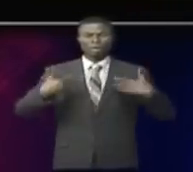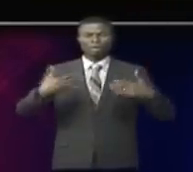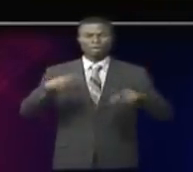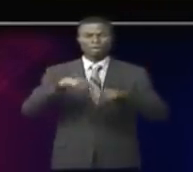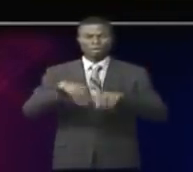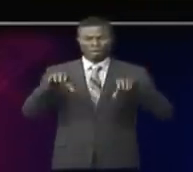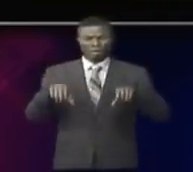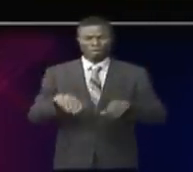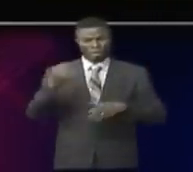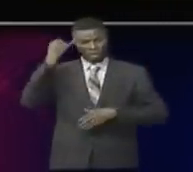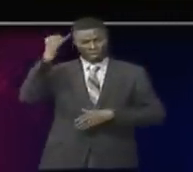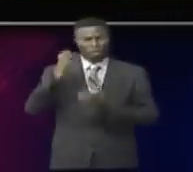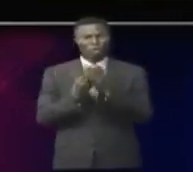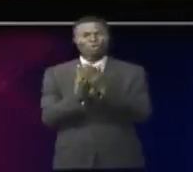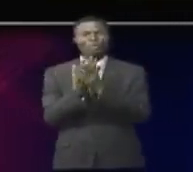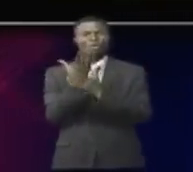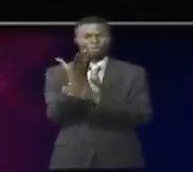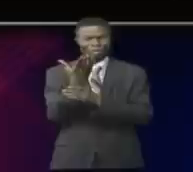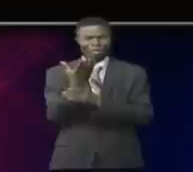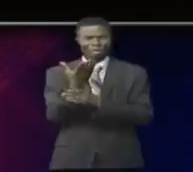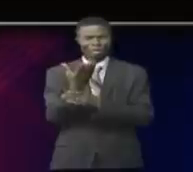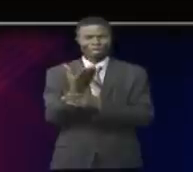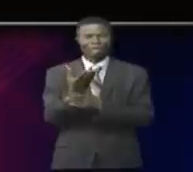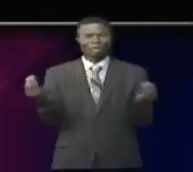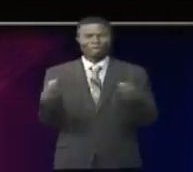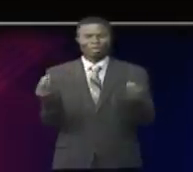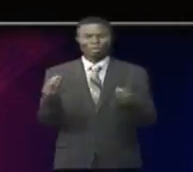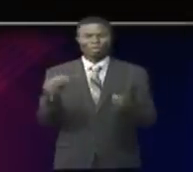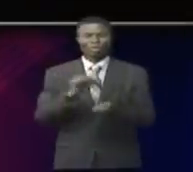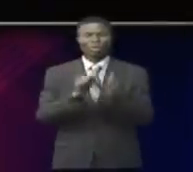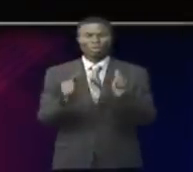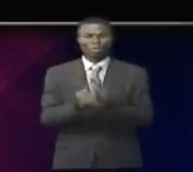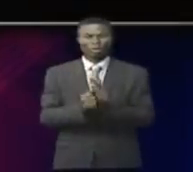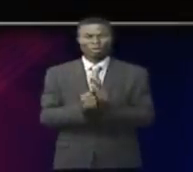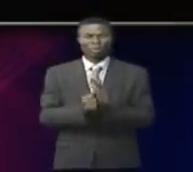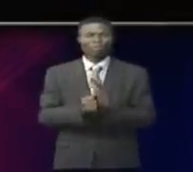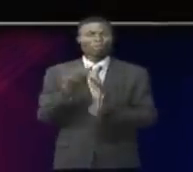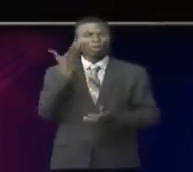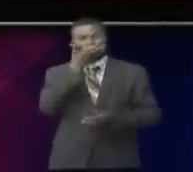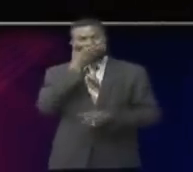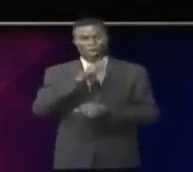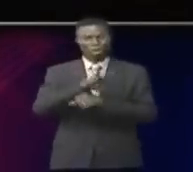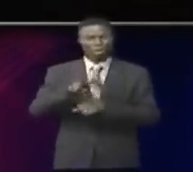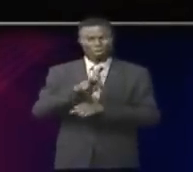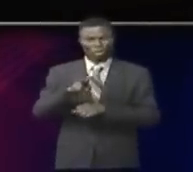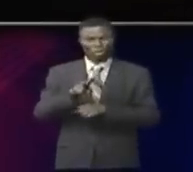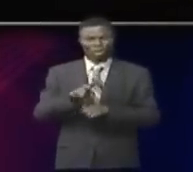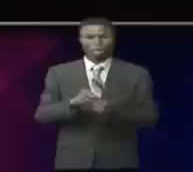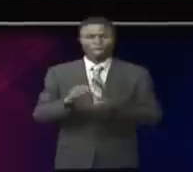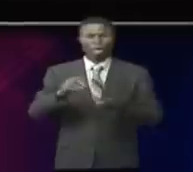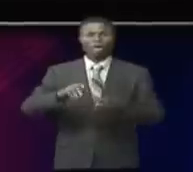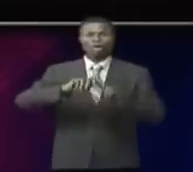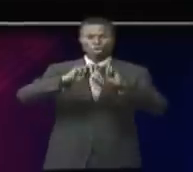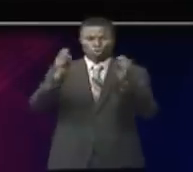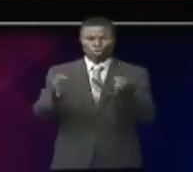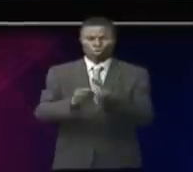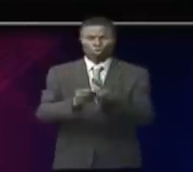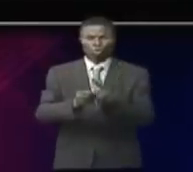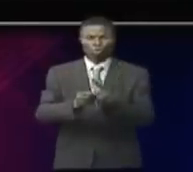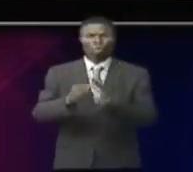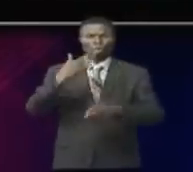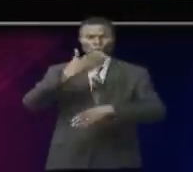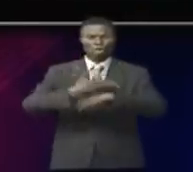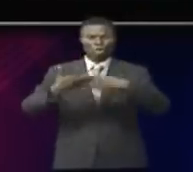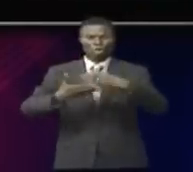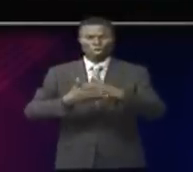l'idée a germé suite à la crise du COVID-19. Une centrale installée dans l'enceinte de